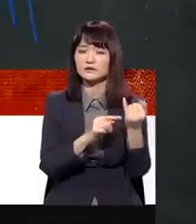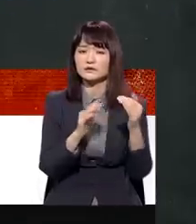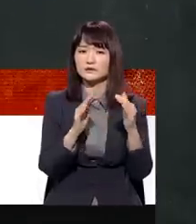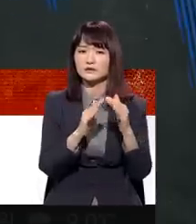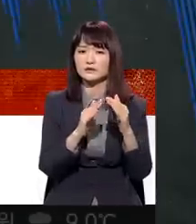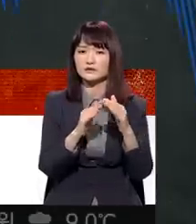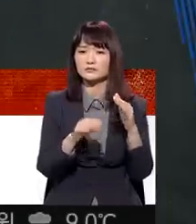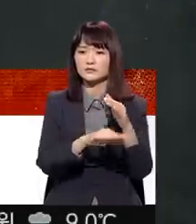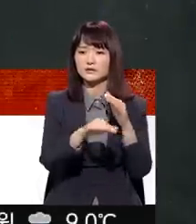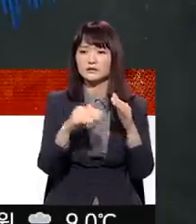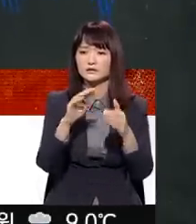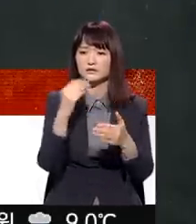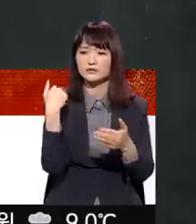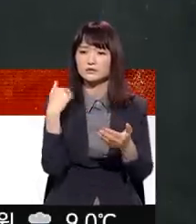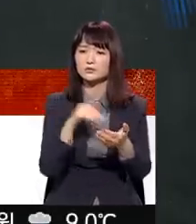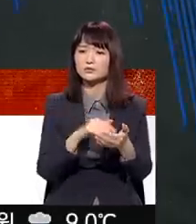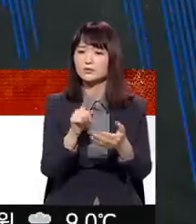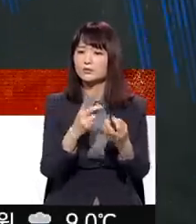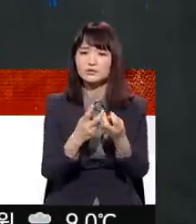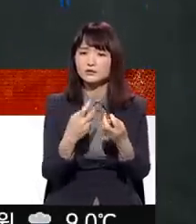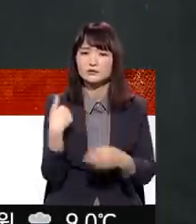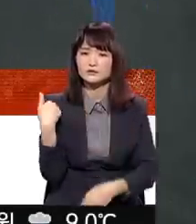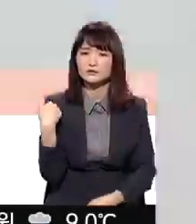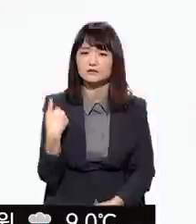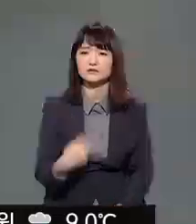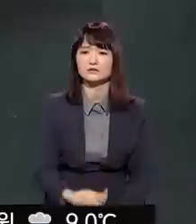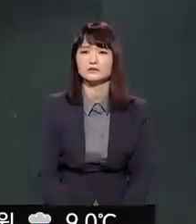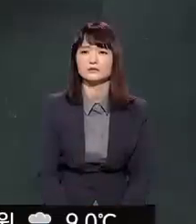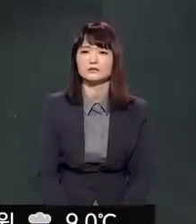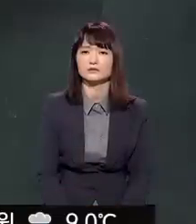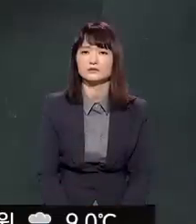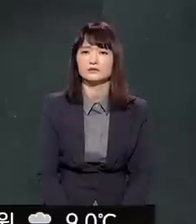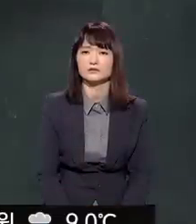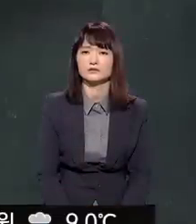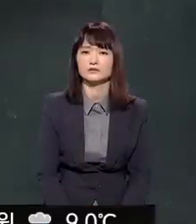하고 싶은데 어떻게 해야 될지 잘 모르겠습니다.